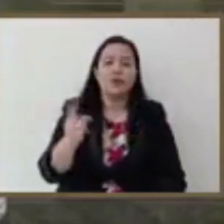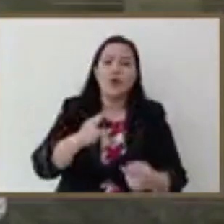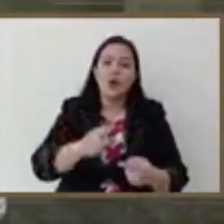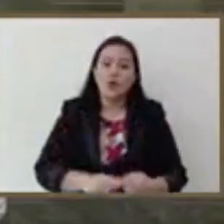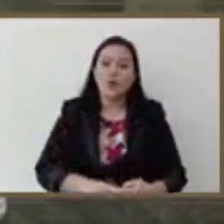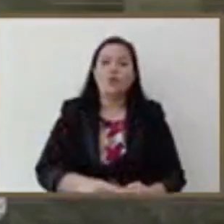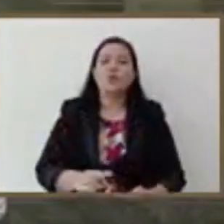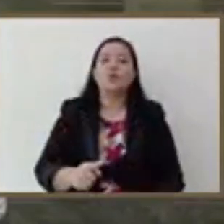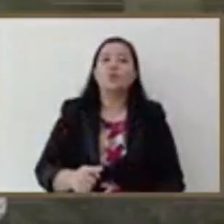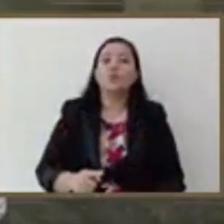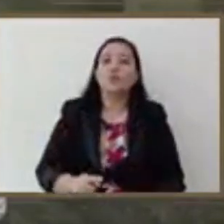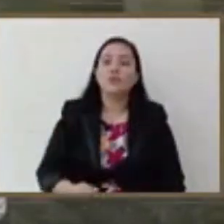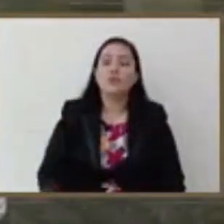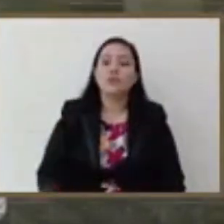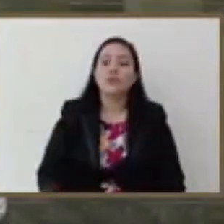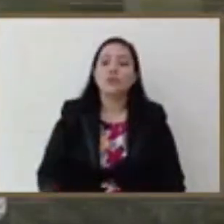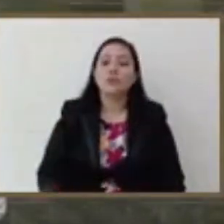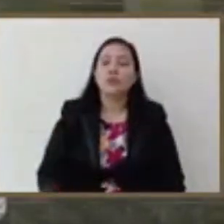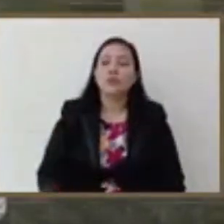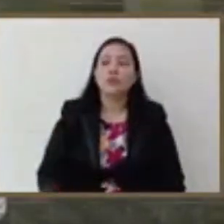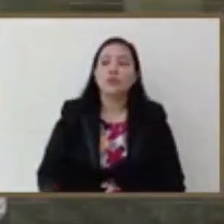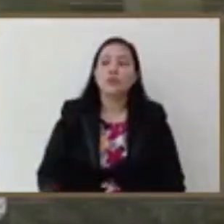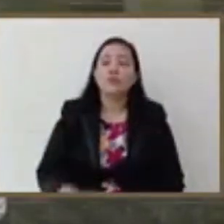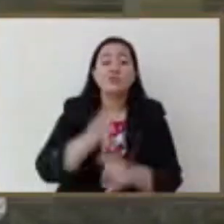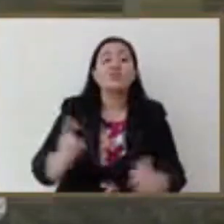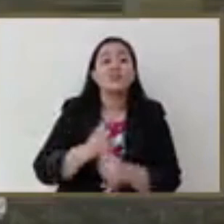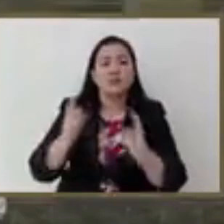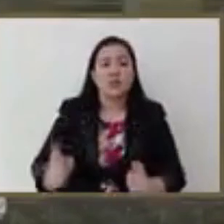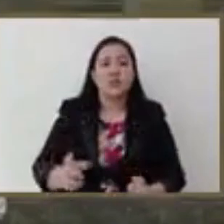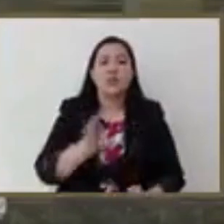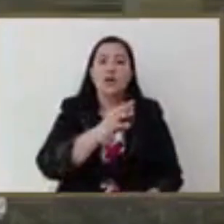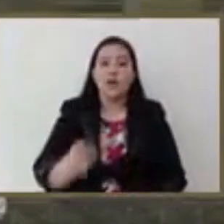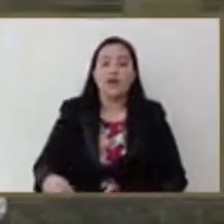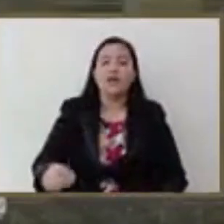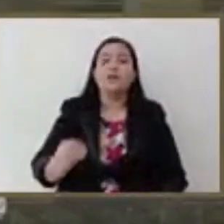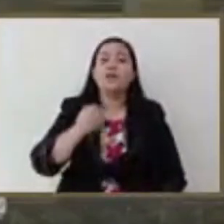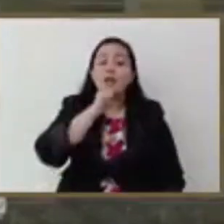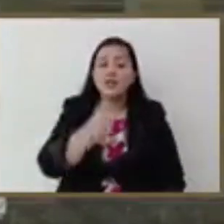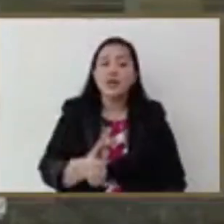Hindi yan lisensya para mawala ang respeto ninyo.